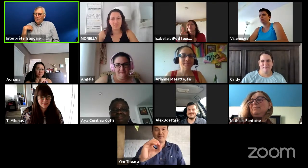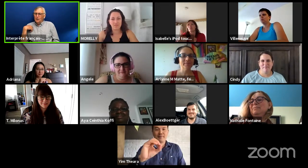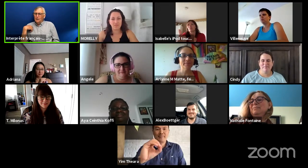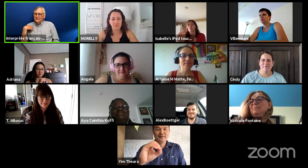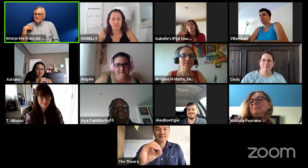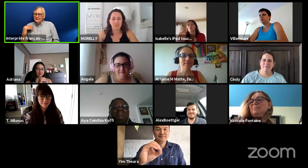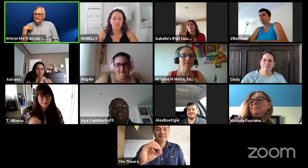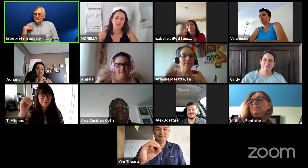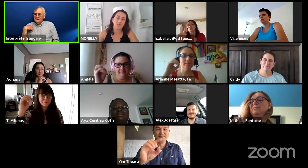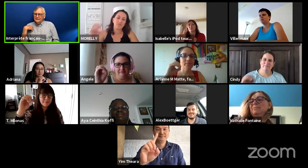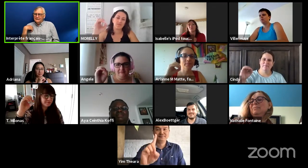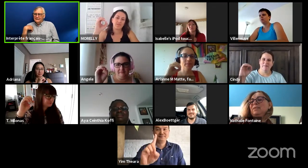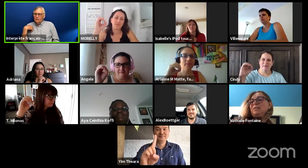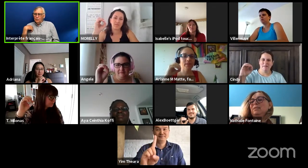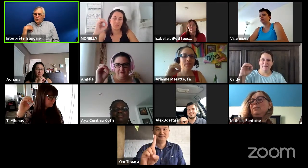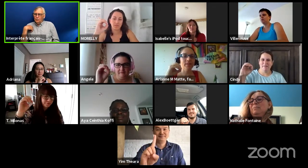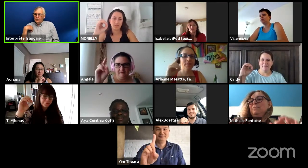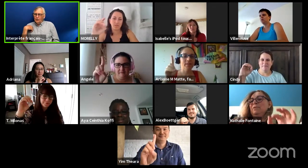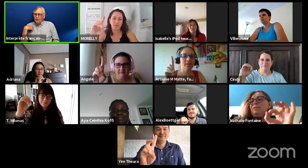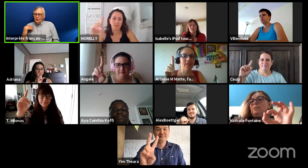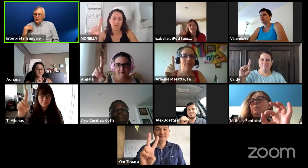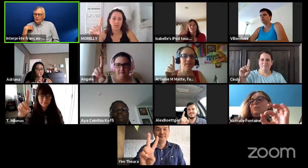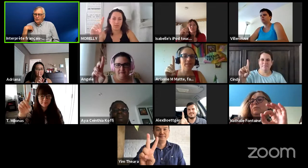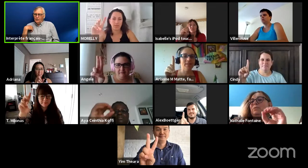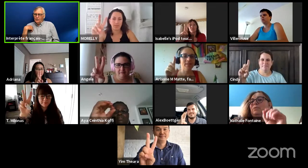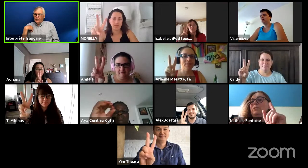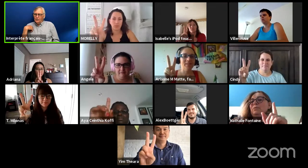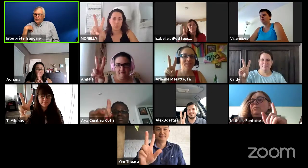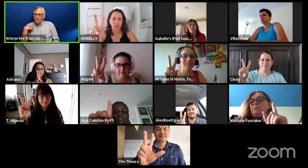On peut recommencer. 0, 1,